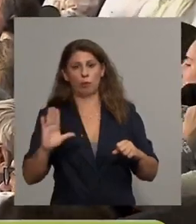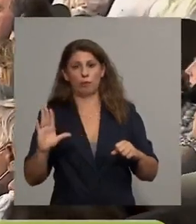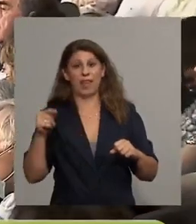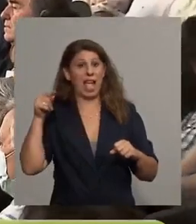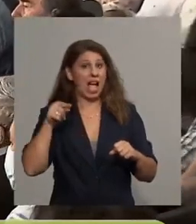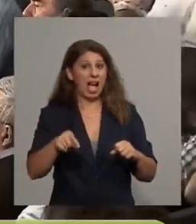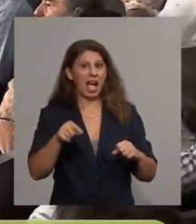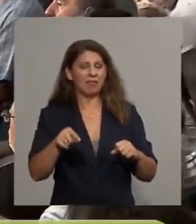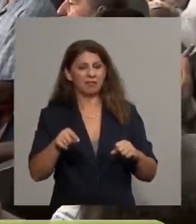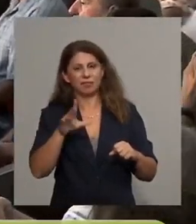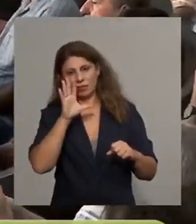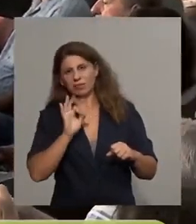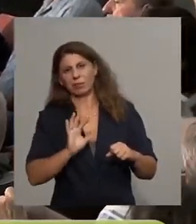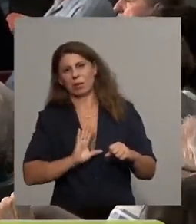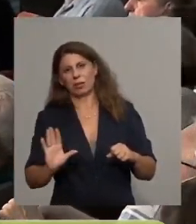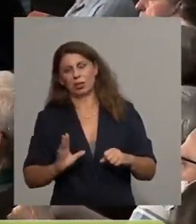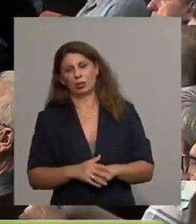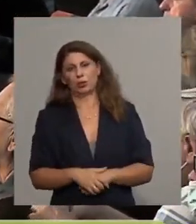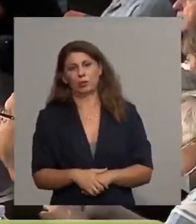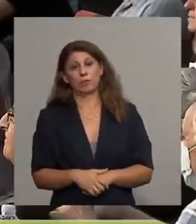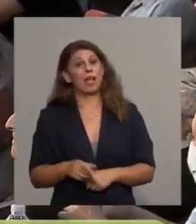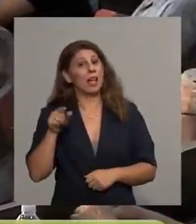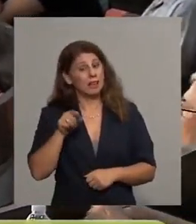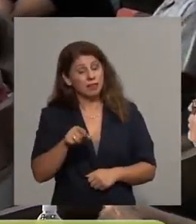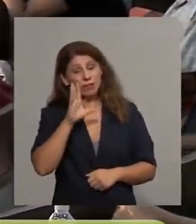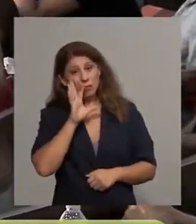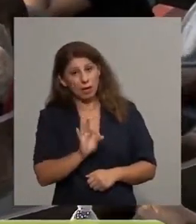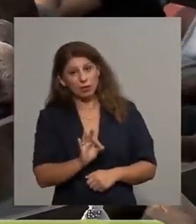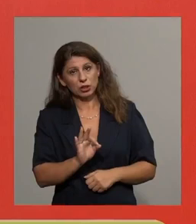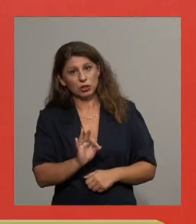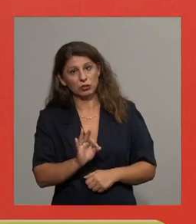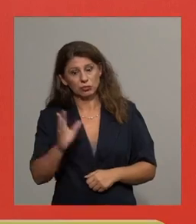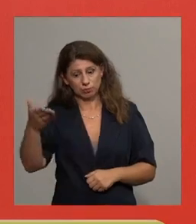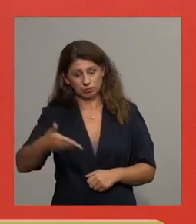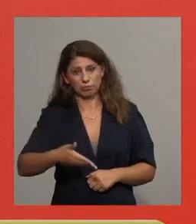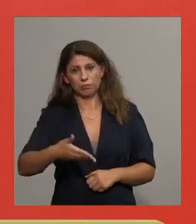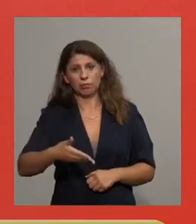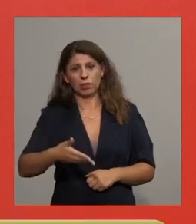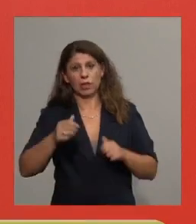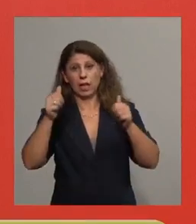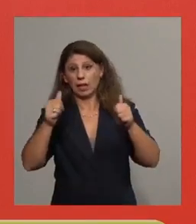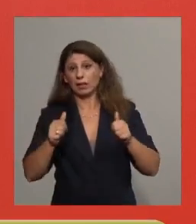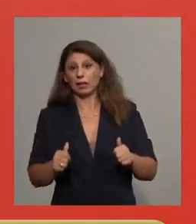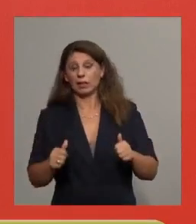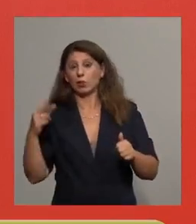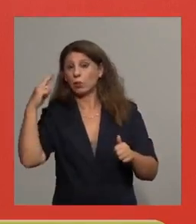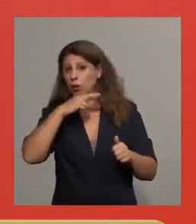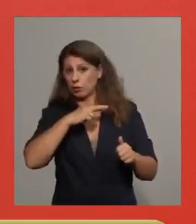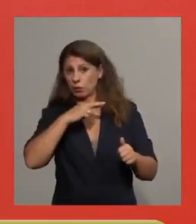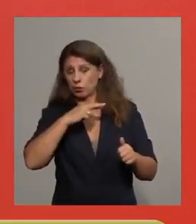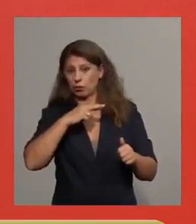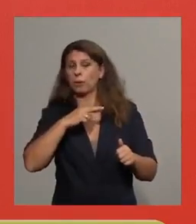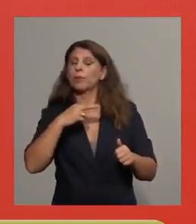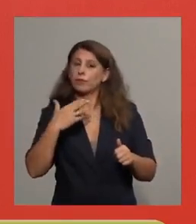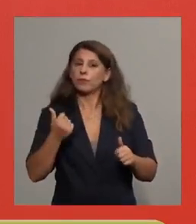είναι η ζωφερή πραγματικότητα. Και σε αυτή την πραγματικότητα έρχονται οι ανακοινώσεις του Πρωθυπουργού,